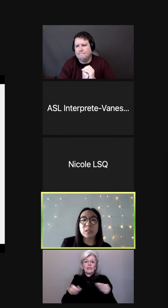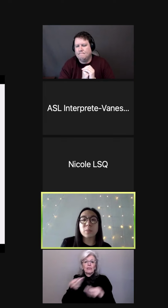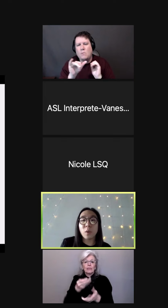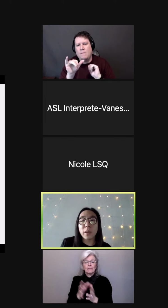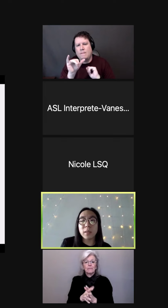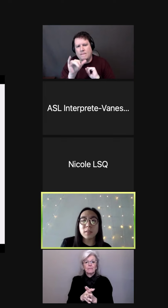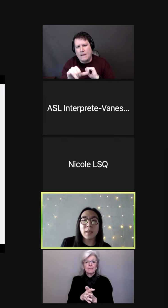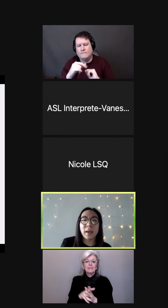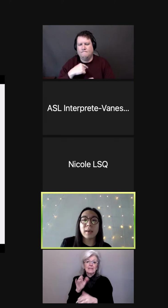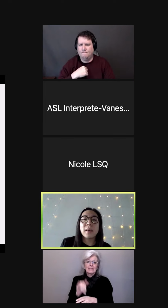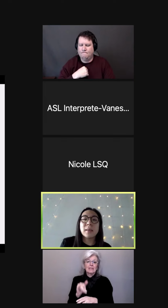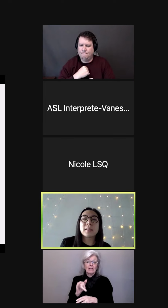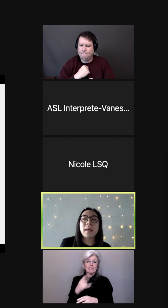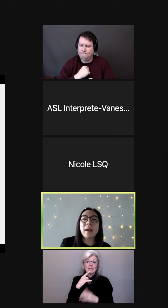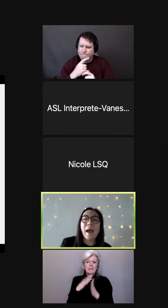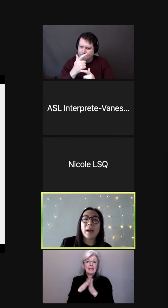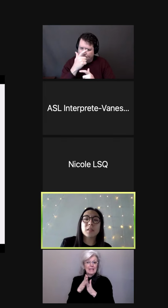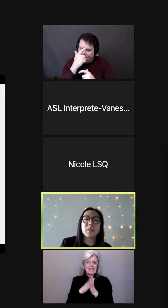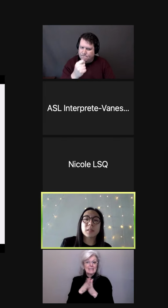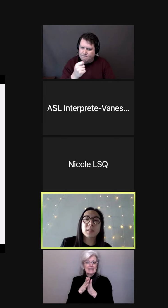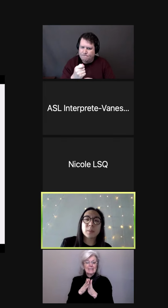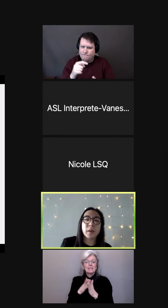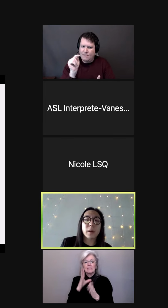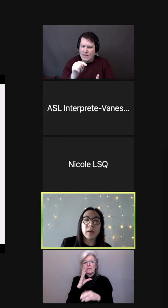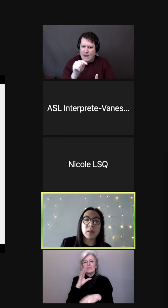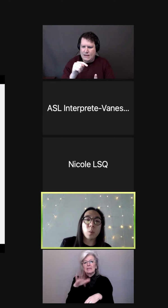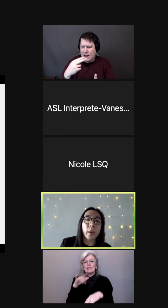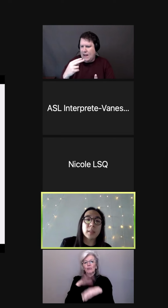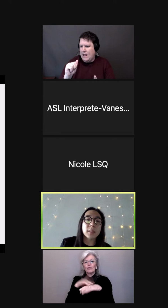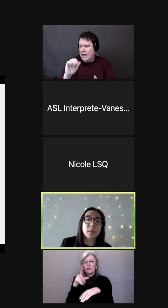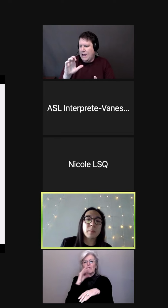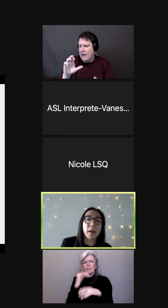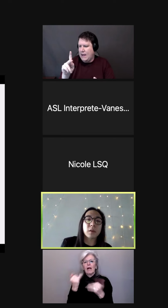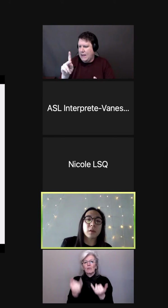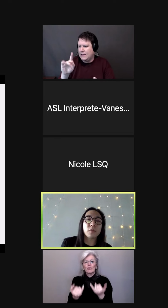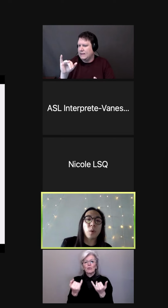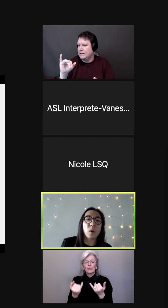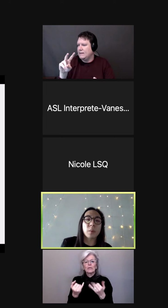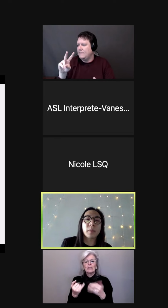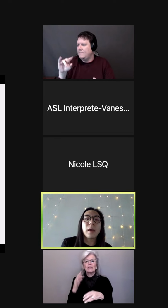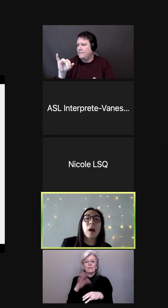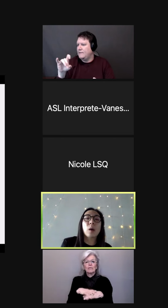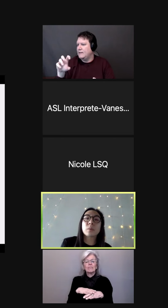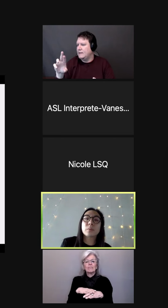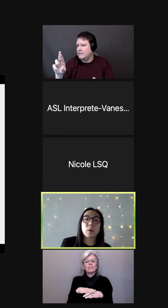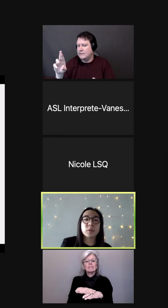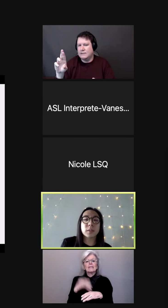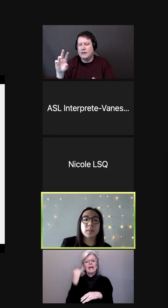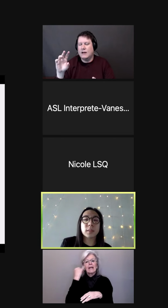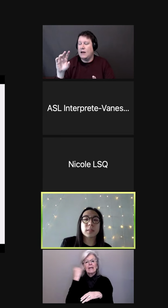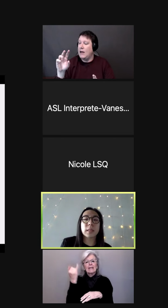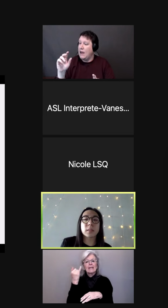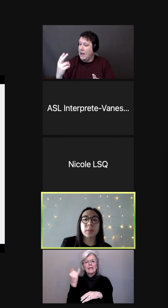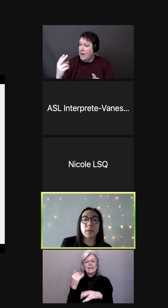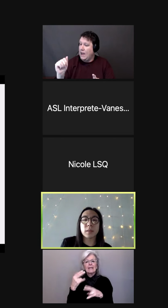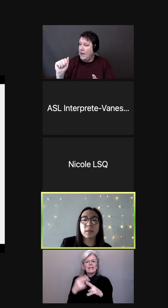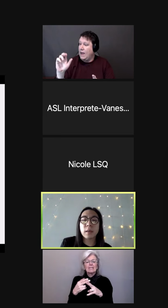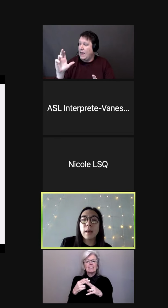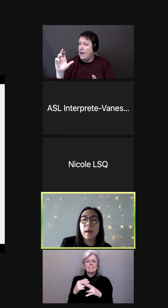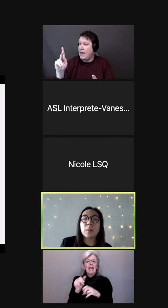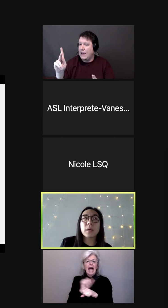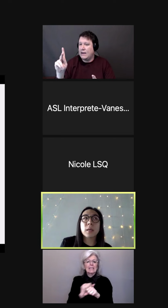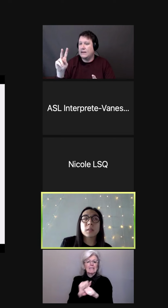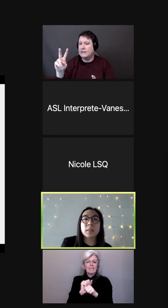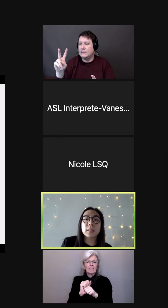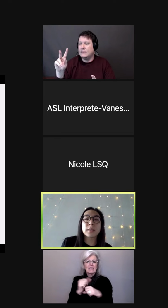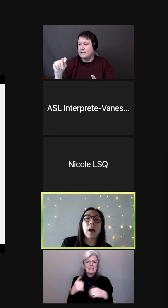C'est ce qui m'intéresse et c'est de ça dont on parlera aujourd'hui, cet esprit activiste et la façon dont